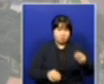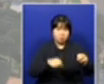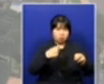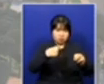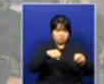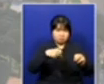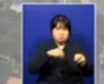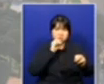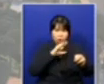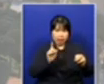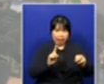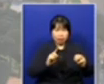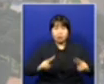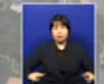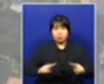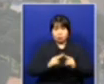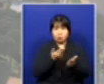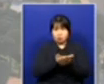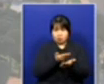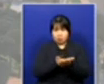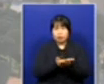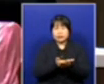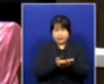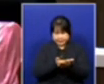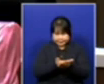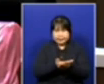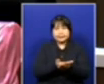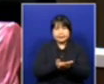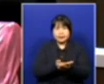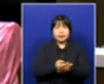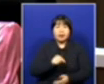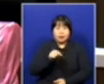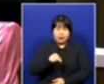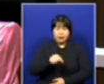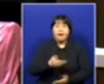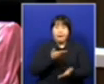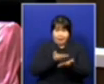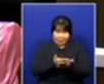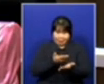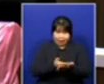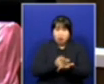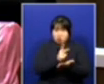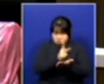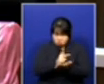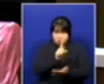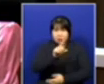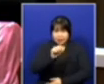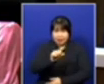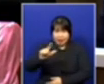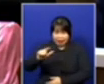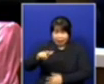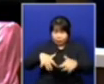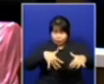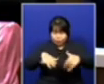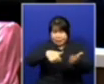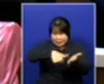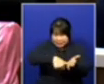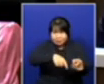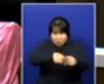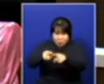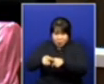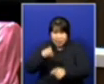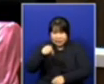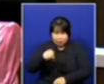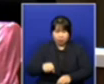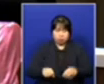ครับบอกว่าให้กระทรวงการคลังพี่น้องครับเงินที่เราถูกกู้โดยเราเป็นหนี้รวมกัน 100,000 ล้านเนี่ยนะมาตรา10บอกว่าให้ก